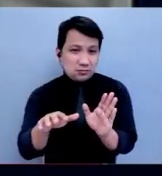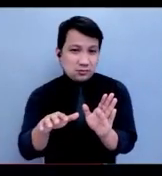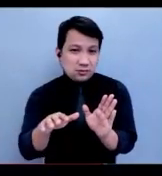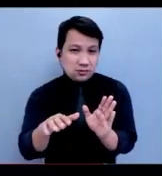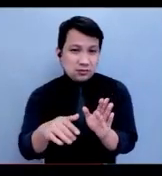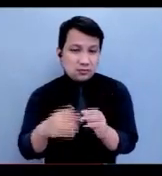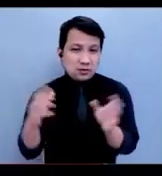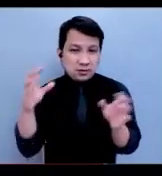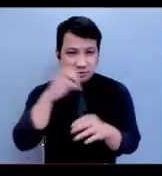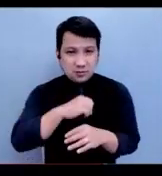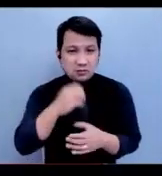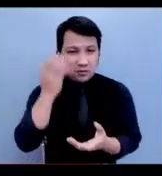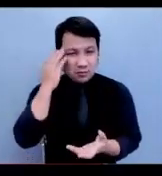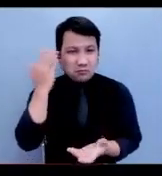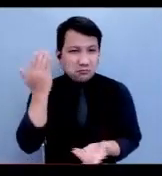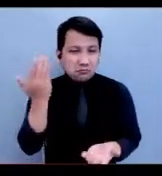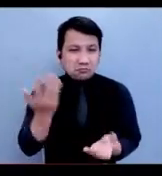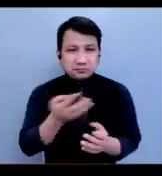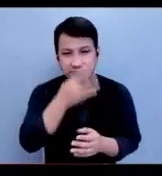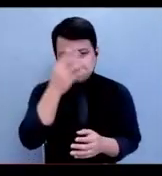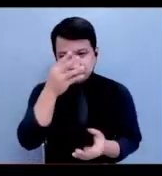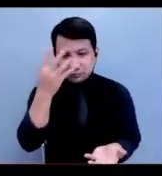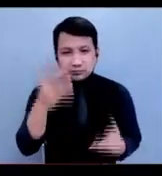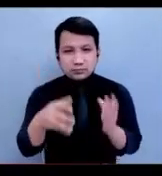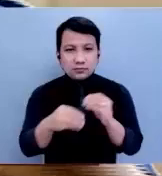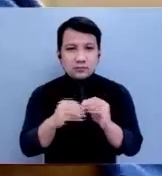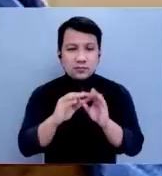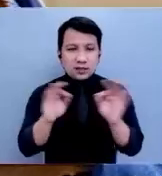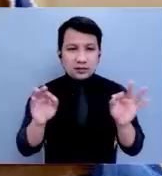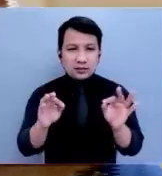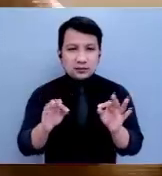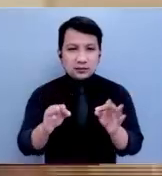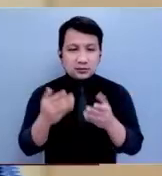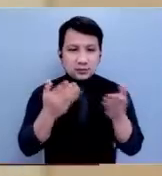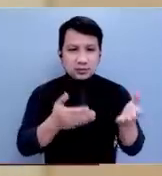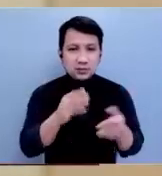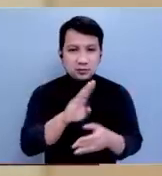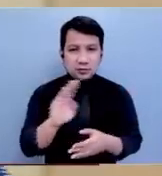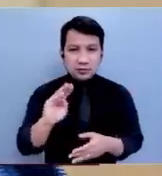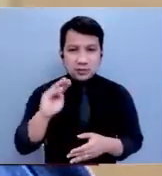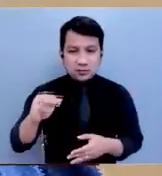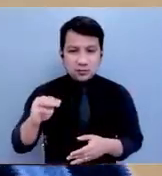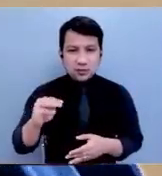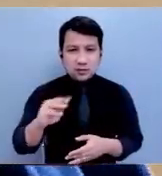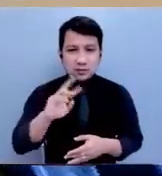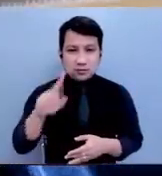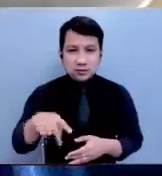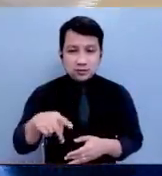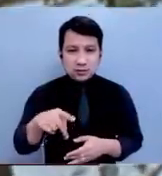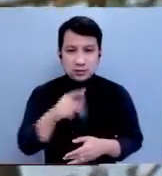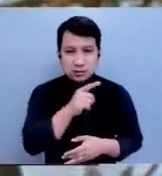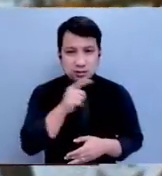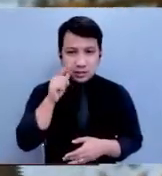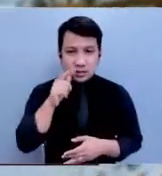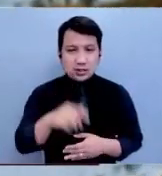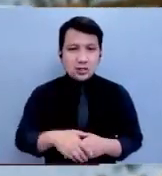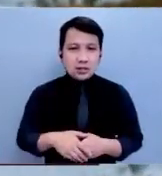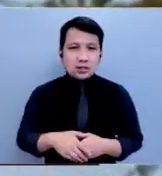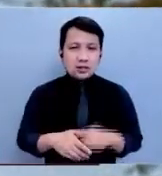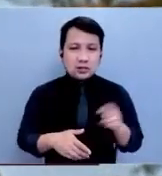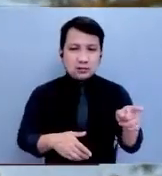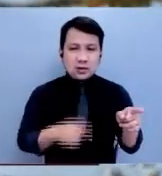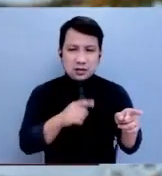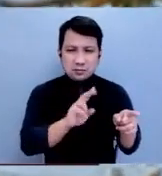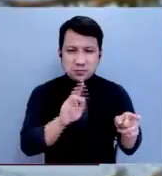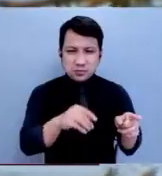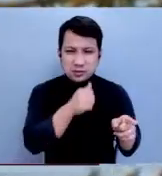presumption. Kaugnay naman sa electoral protest ni BBM laban kay Vice President Lenny Robredo, para kay BBM,